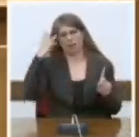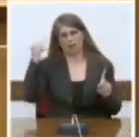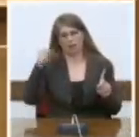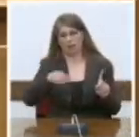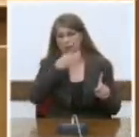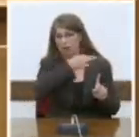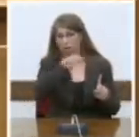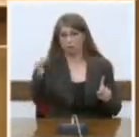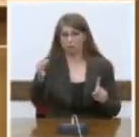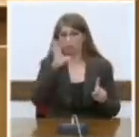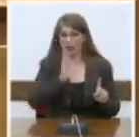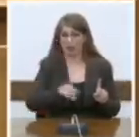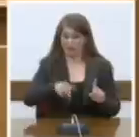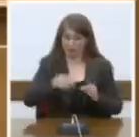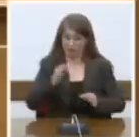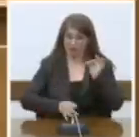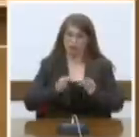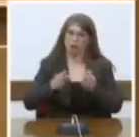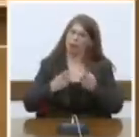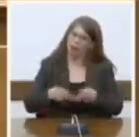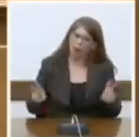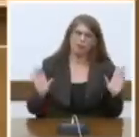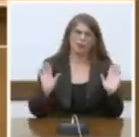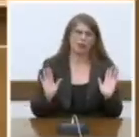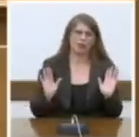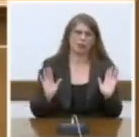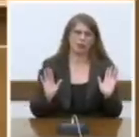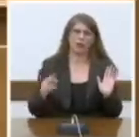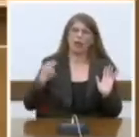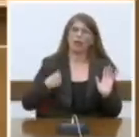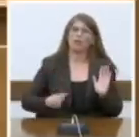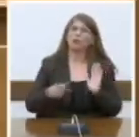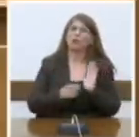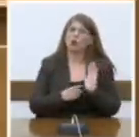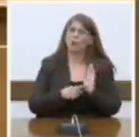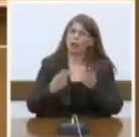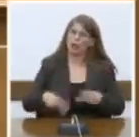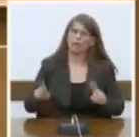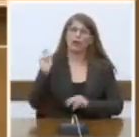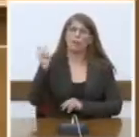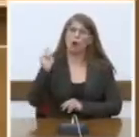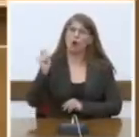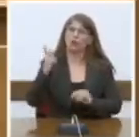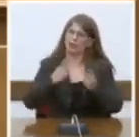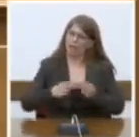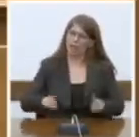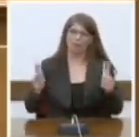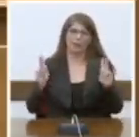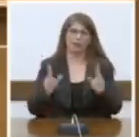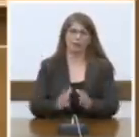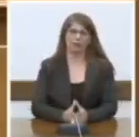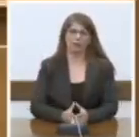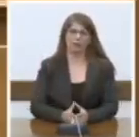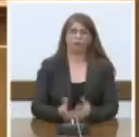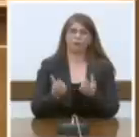αλήθεια, σήμερα συζητάμε ελεύθερα, δημοσιονομικά ελεύθερα και πολιτικά ελεύθερα για την